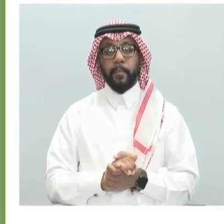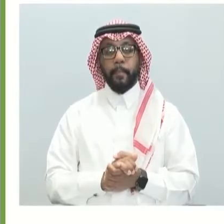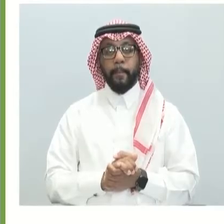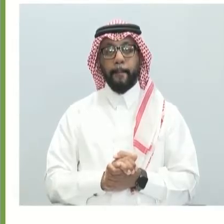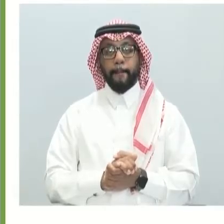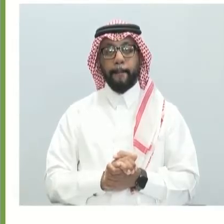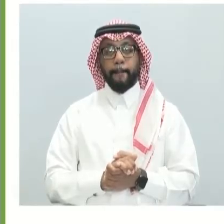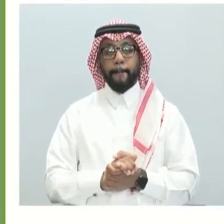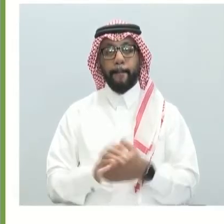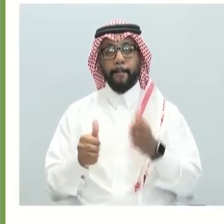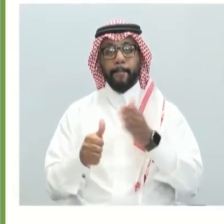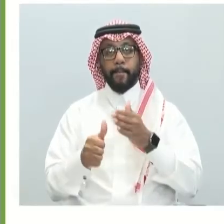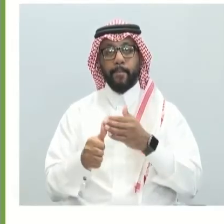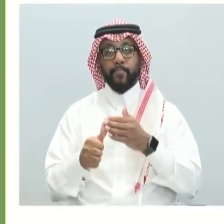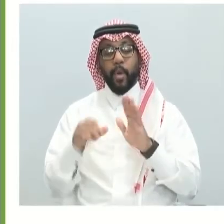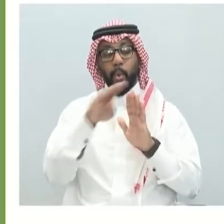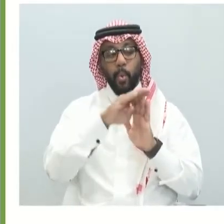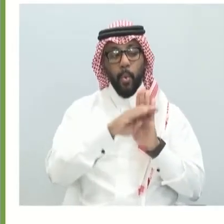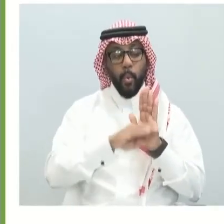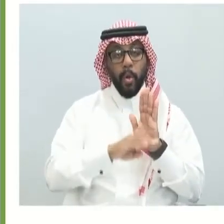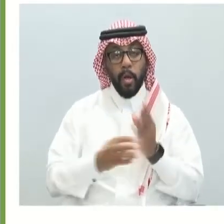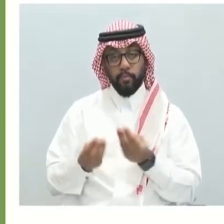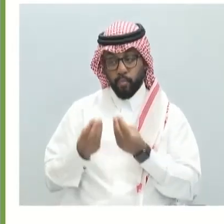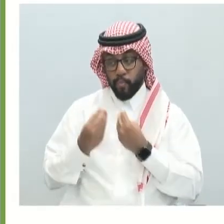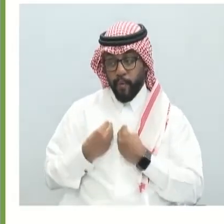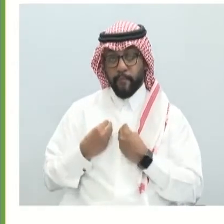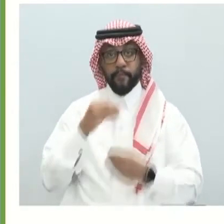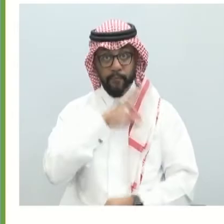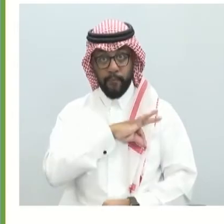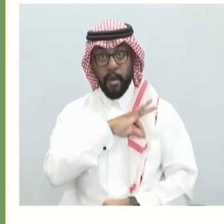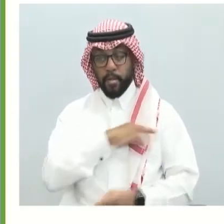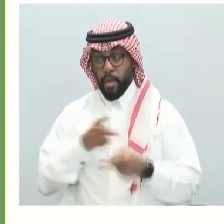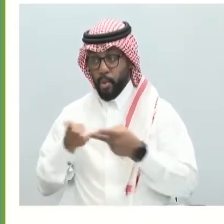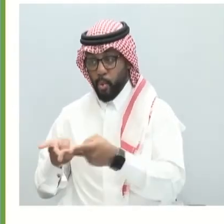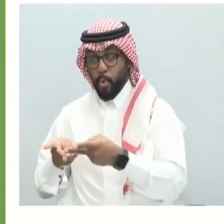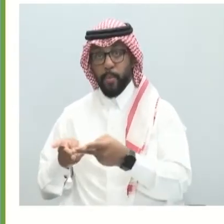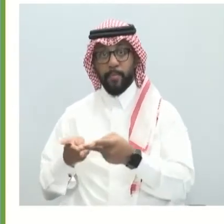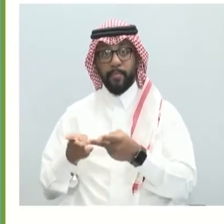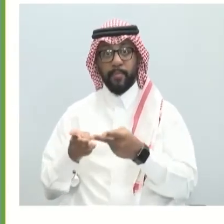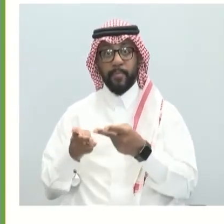اذا نقول وسائل تعزيز النوم الجيد هذه الفكره